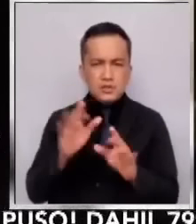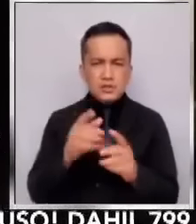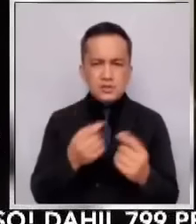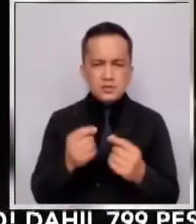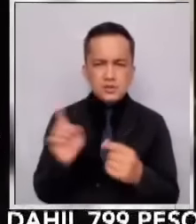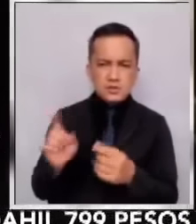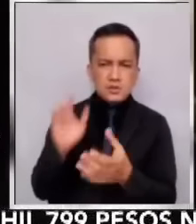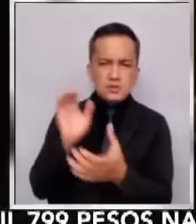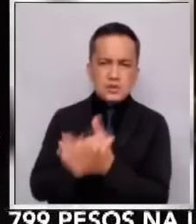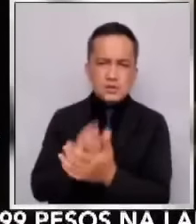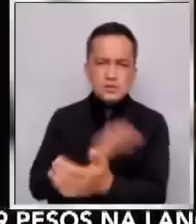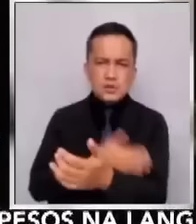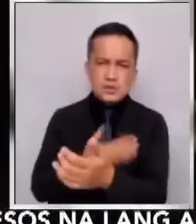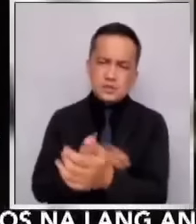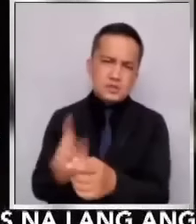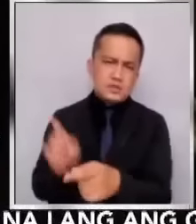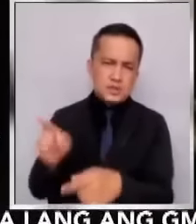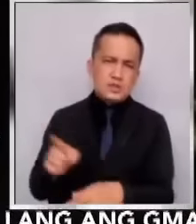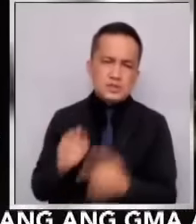siya. Maawa po siya sa pamilya niya.